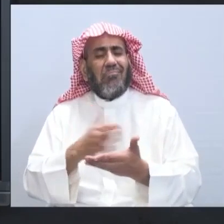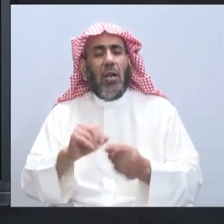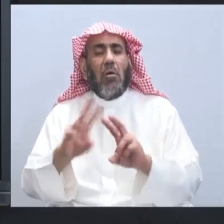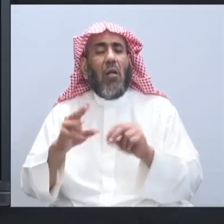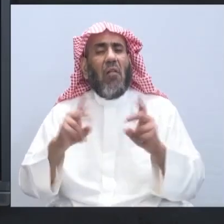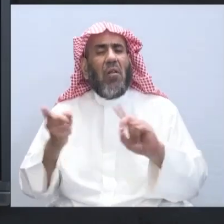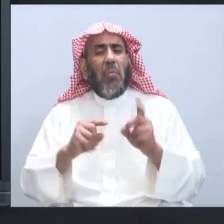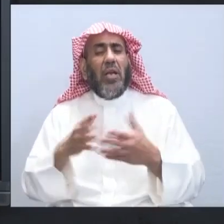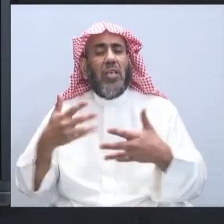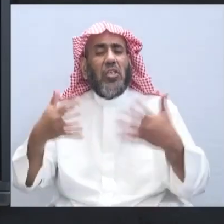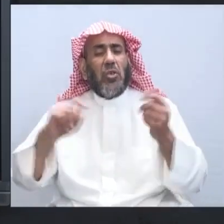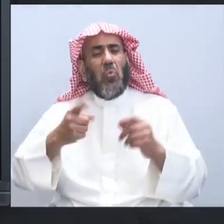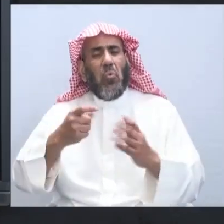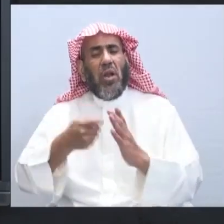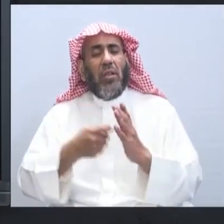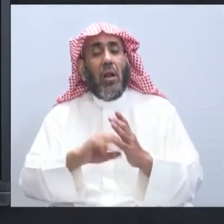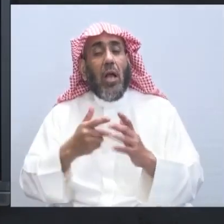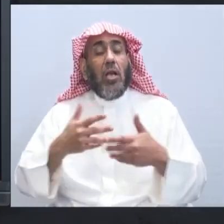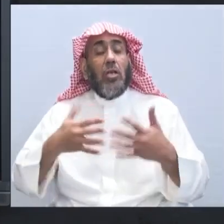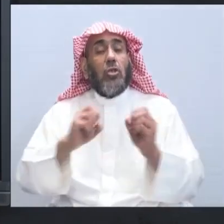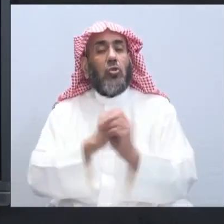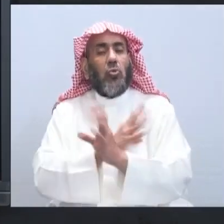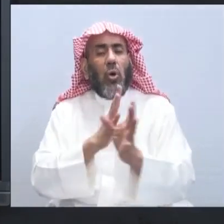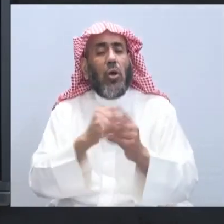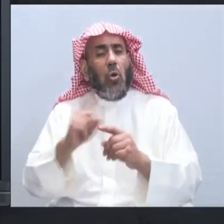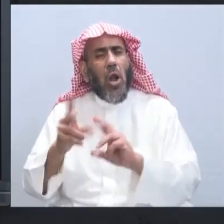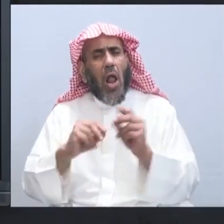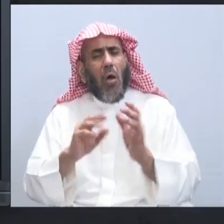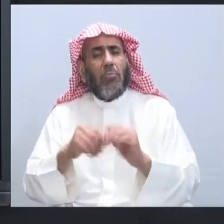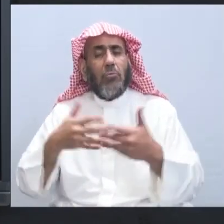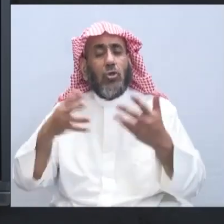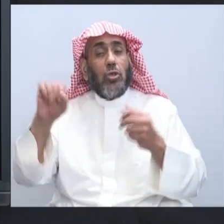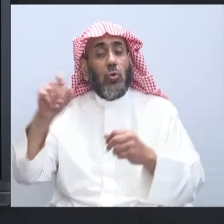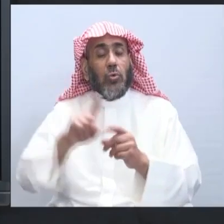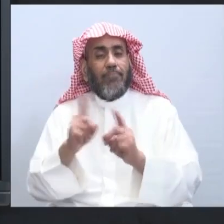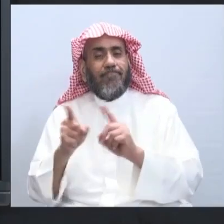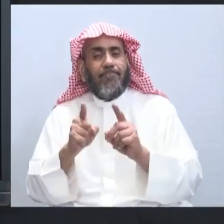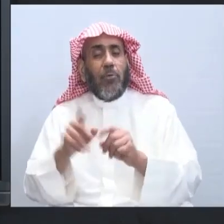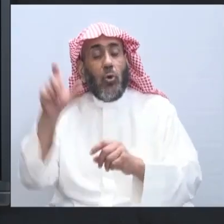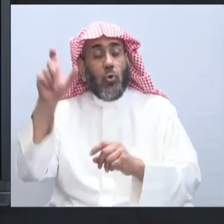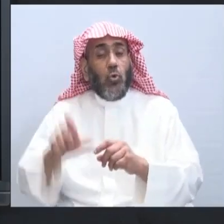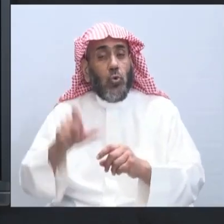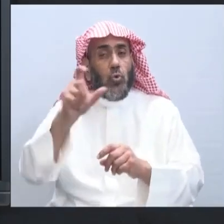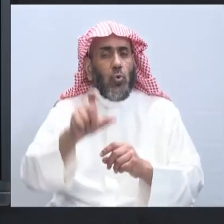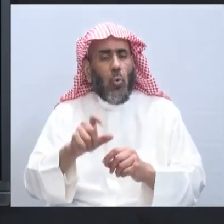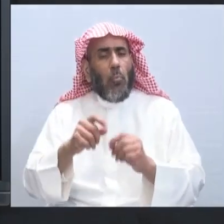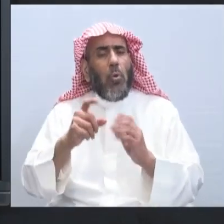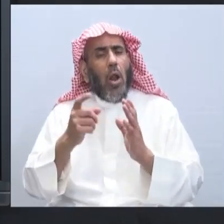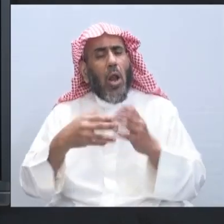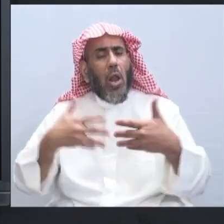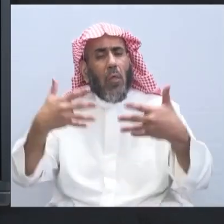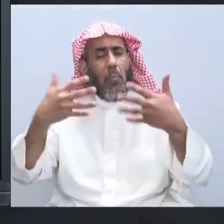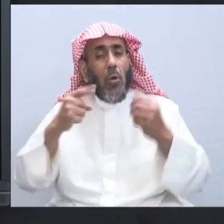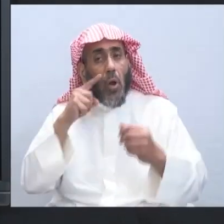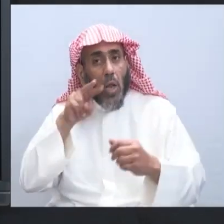الفارق الكبير بين الشعر وبين وبين النثر لكن الشعر الحر لعله يعني له يعني شعراء ومن نظم ايضا لو